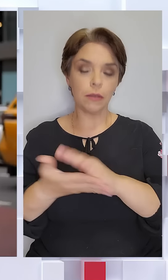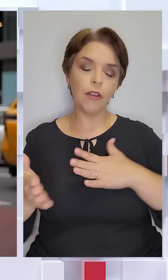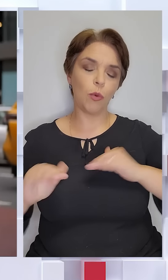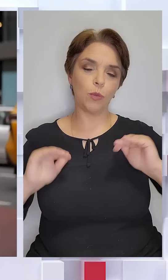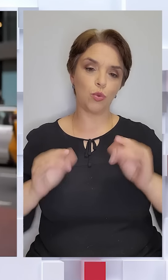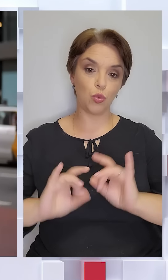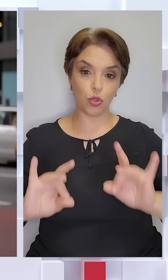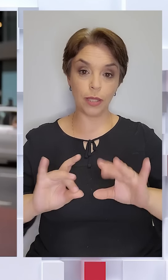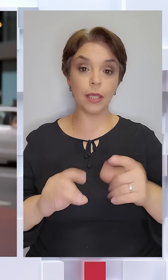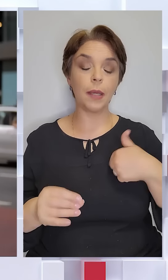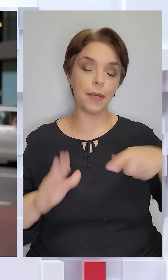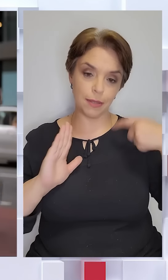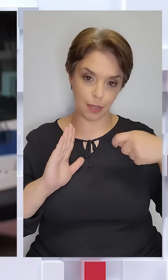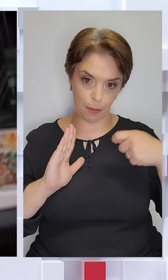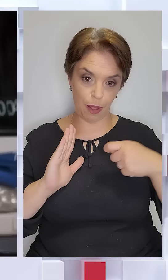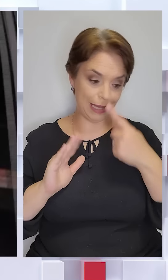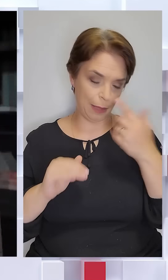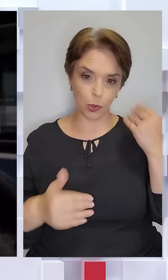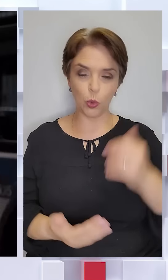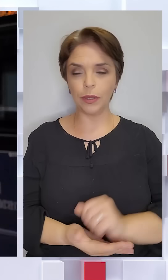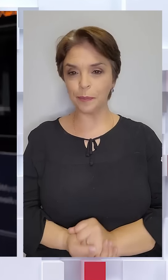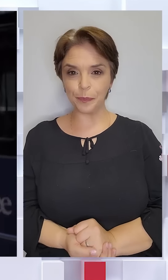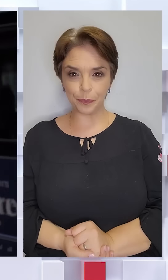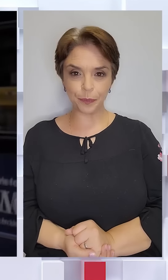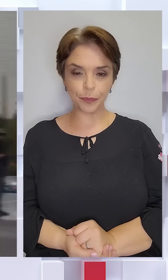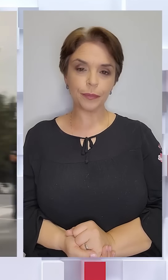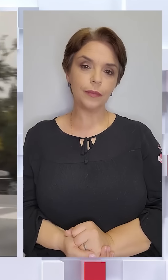в моєму сюжеті, який ми знімали напередодні.